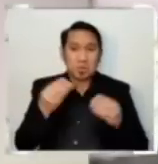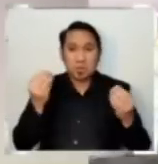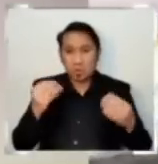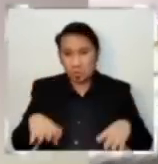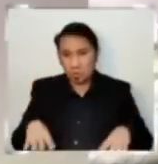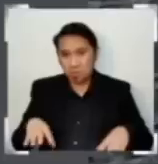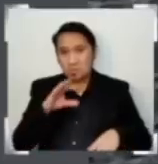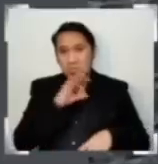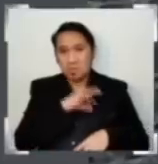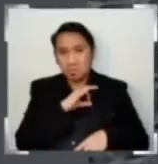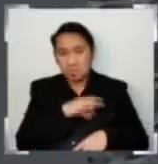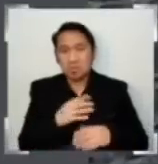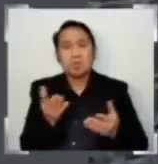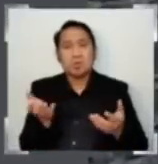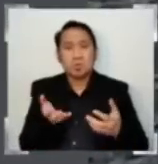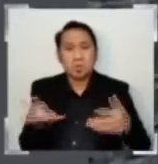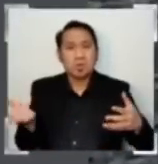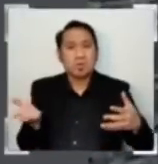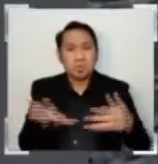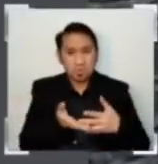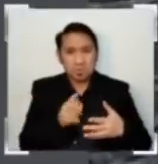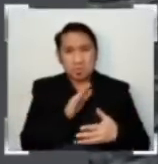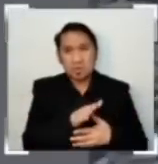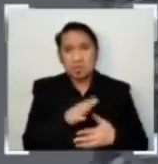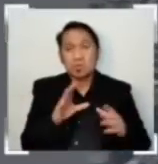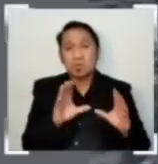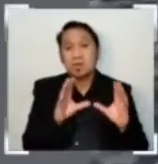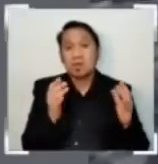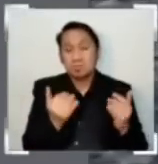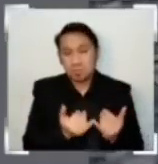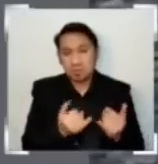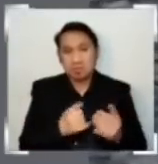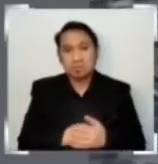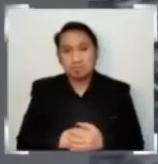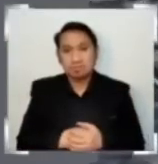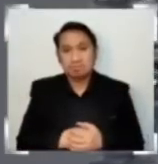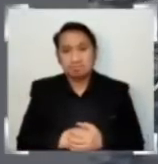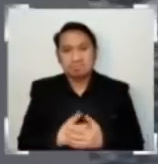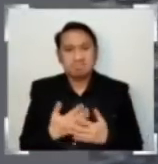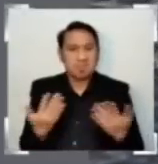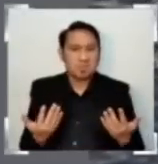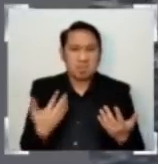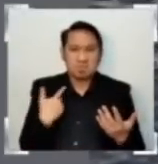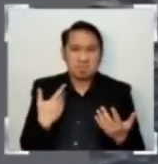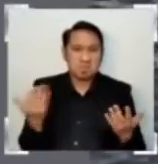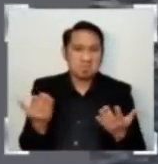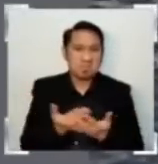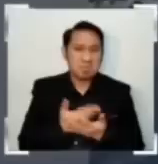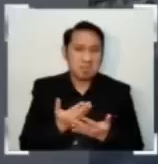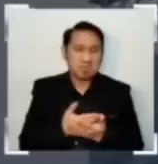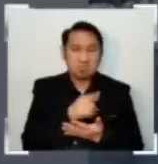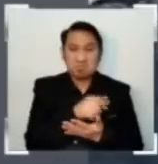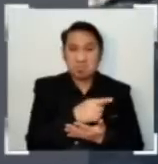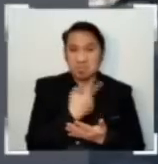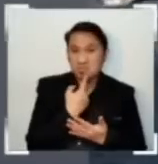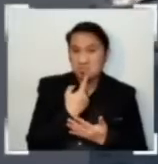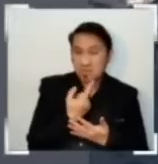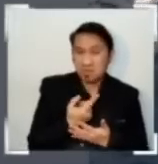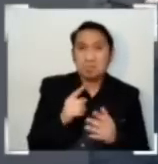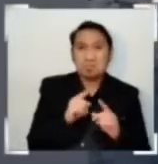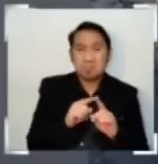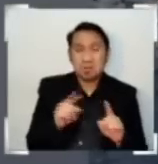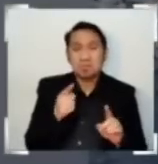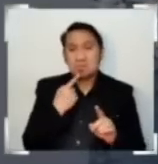ng reklamo laban sa RDC Royal Marine Services. Wala pang bagong pahayag ang RDC pero nauna na nilang sinabi